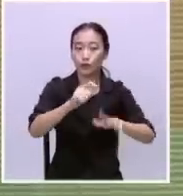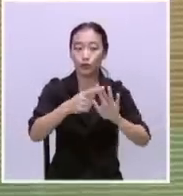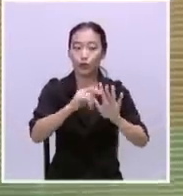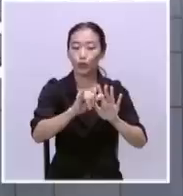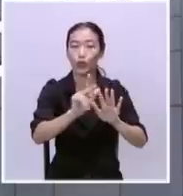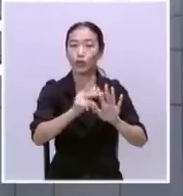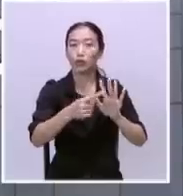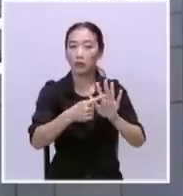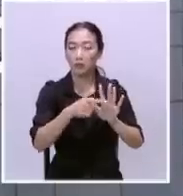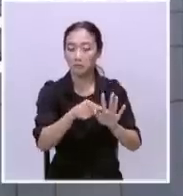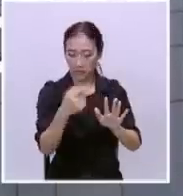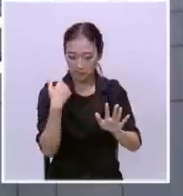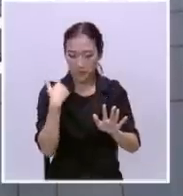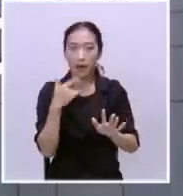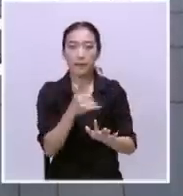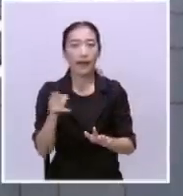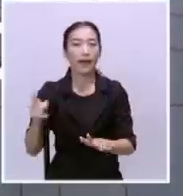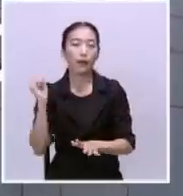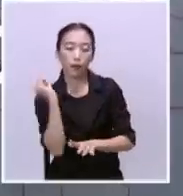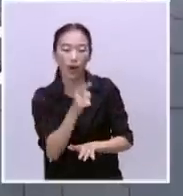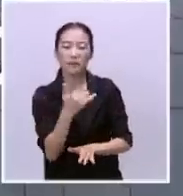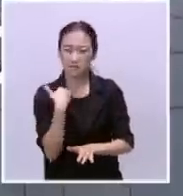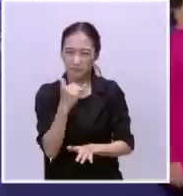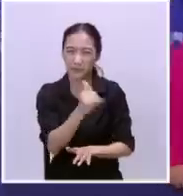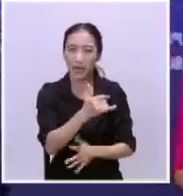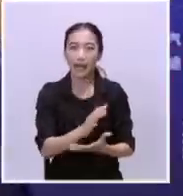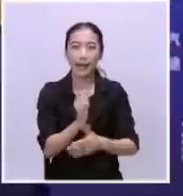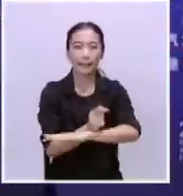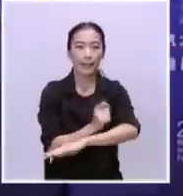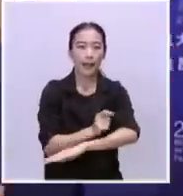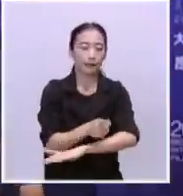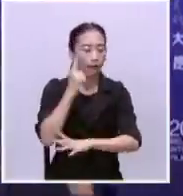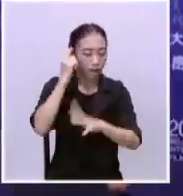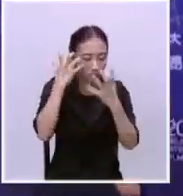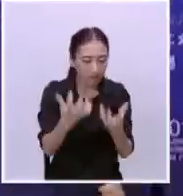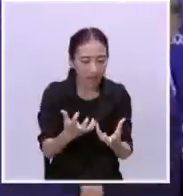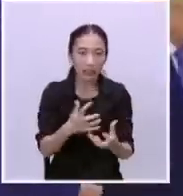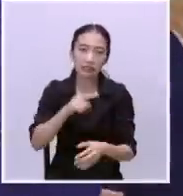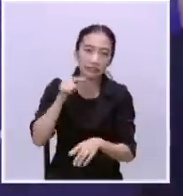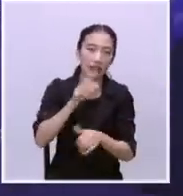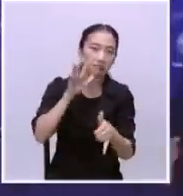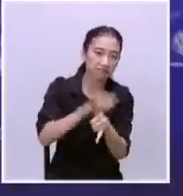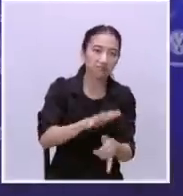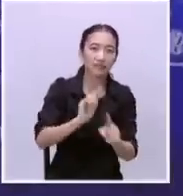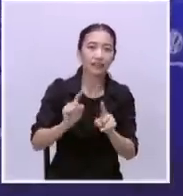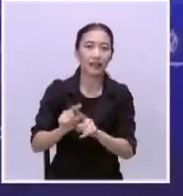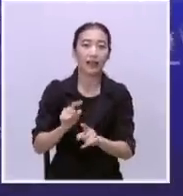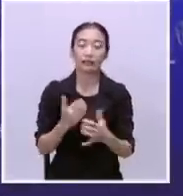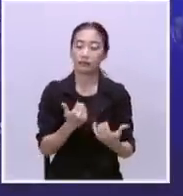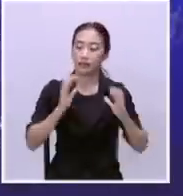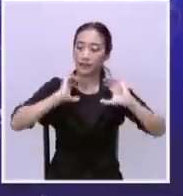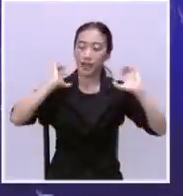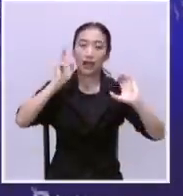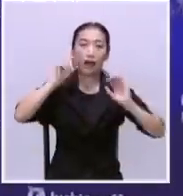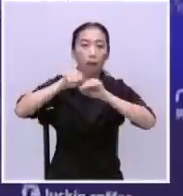านหนักในซินเจียงค่ะแล้วก็บางบริษัทก็อาจจะมีการประท้วงมีออกแถลงการณ์ออกมาปรากฏว่าเรื่องนี้นะคะทำให้ทางการจีนไม่พอใจค่ะ